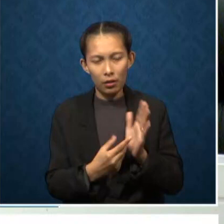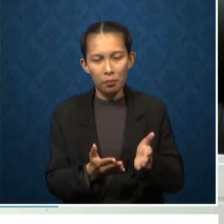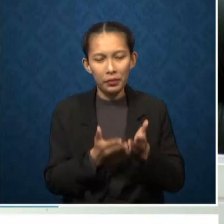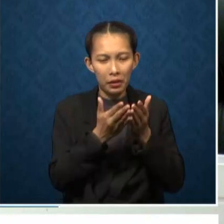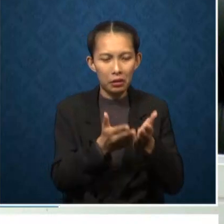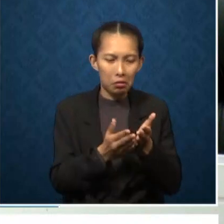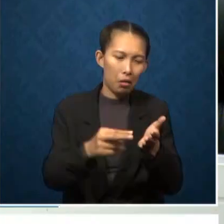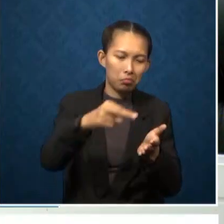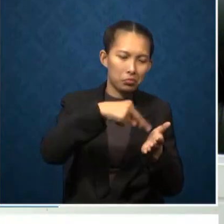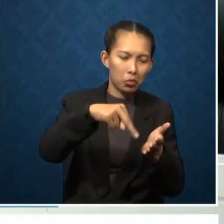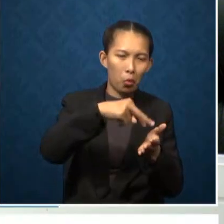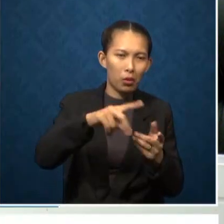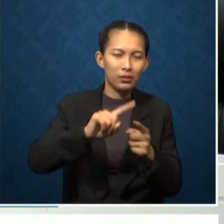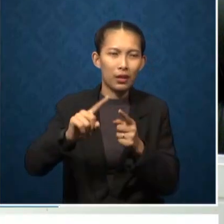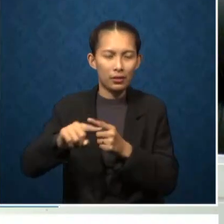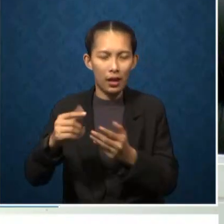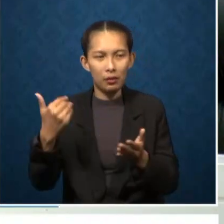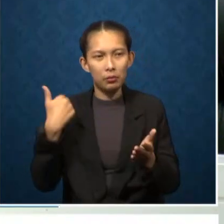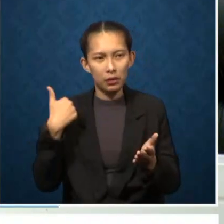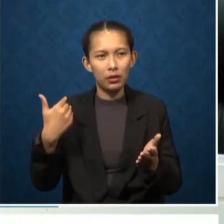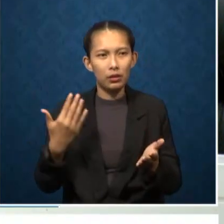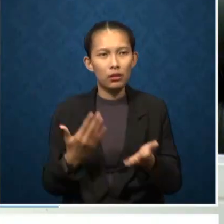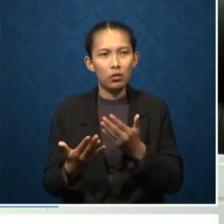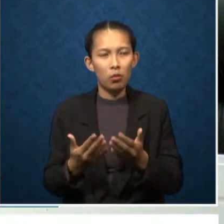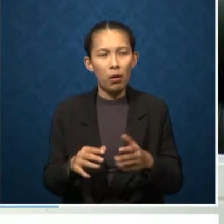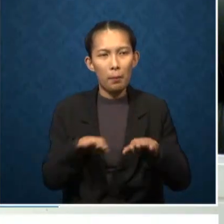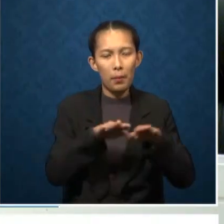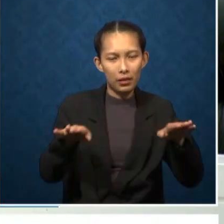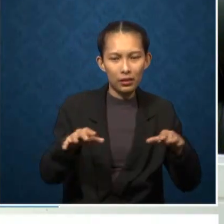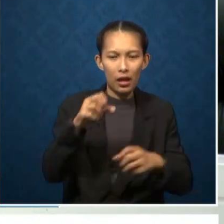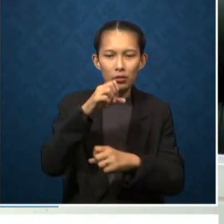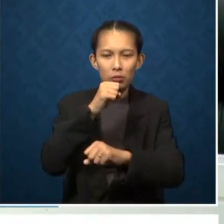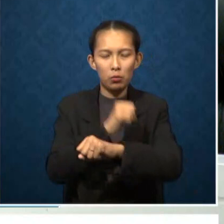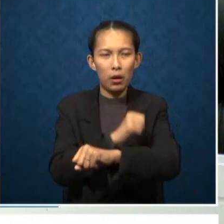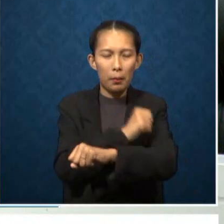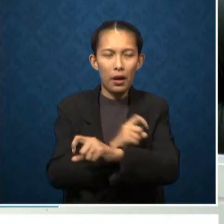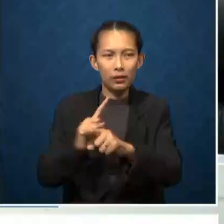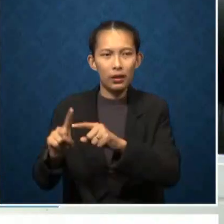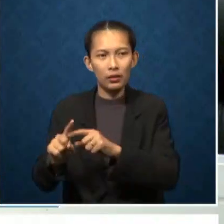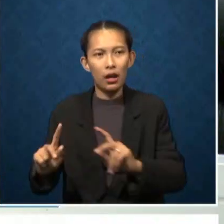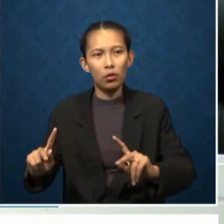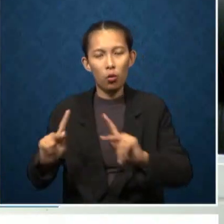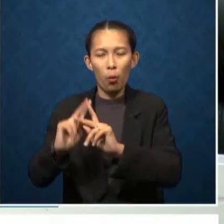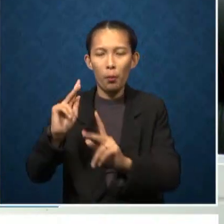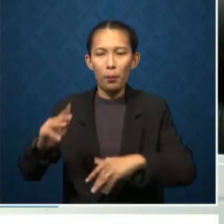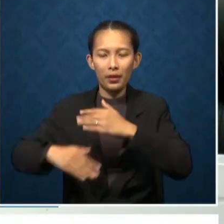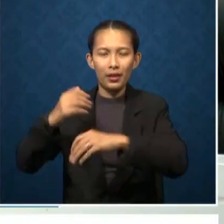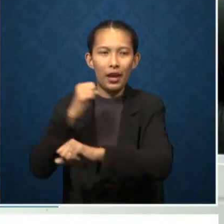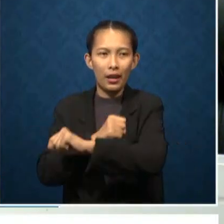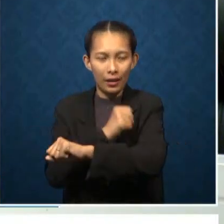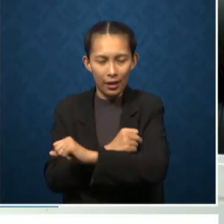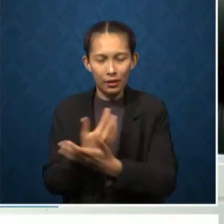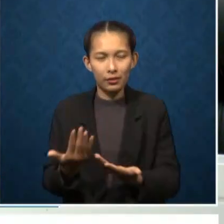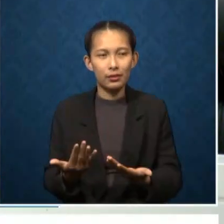ใบสำคัญรับรองการตรวจเรือของกรมเจ้าท่านะคะงานรับรองมาตรฐานฝีมือแรงงานภาคอุตสาหกรรมของกรมพัฒนาฝีมือแรงงานแล้วก็ง